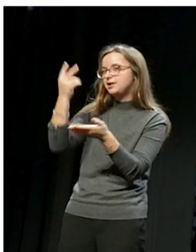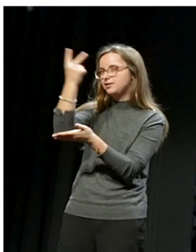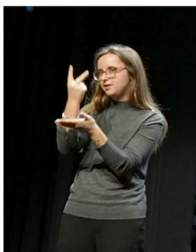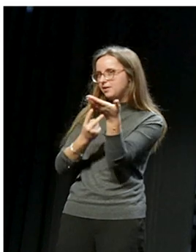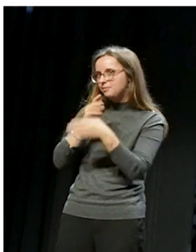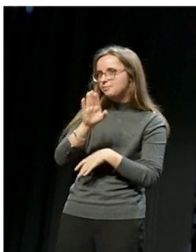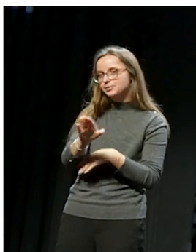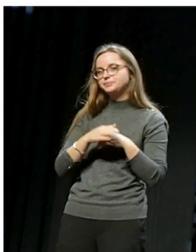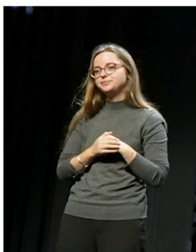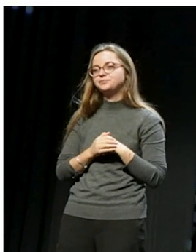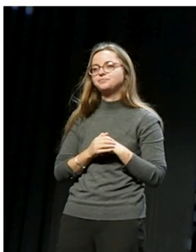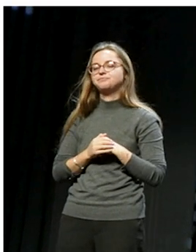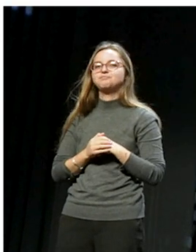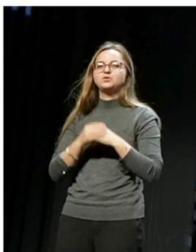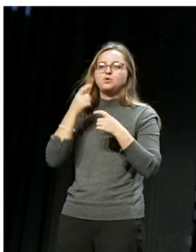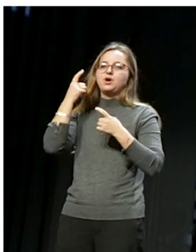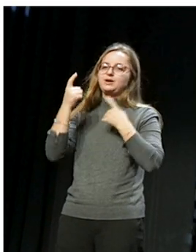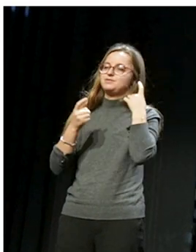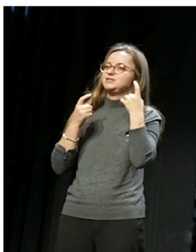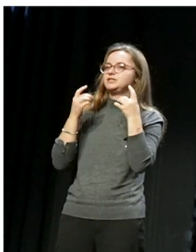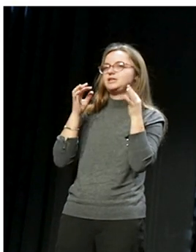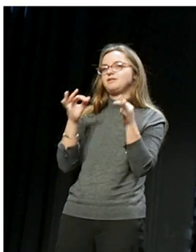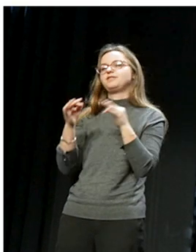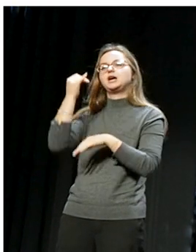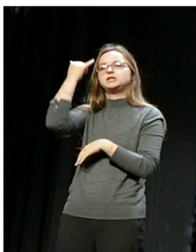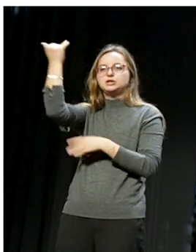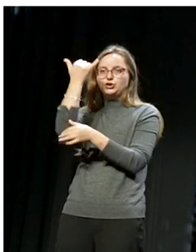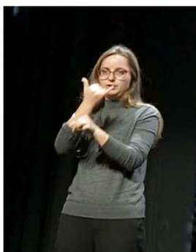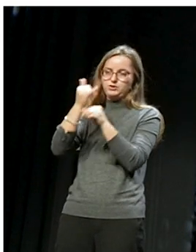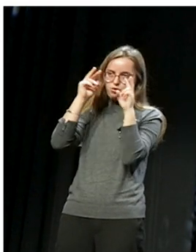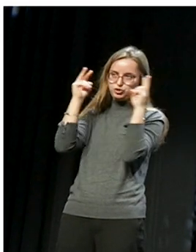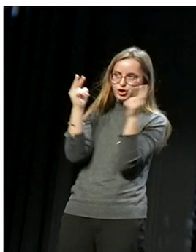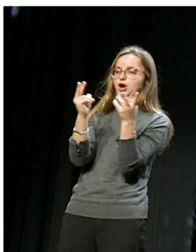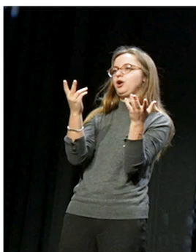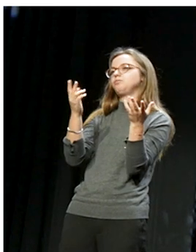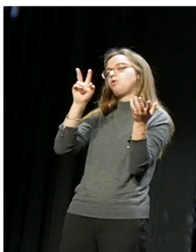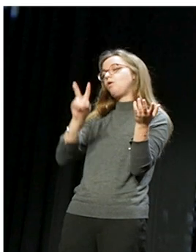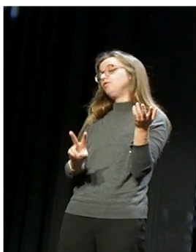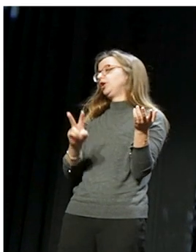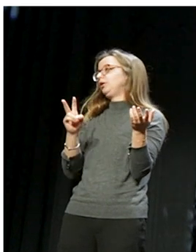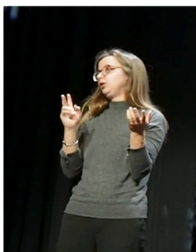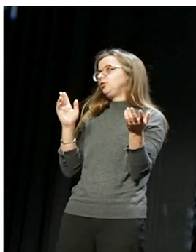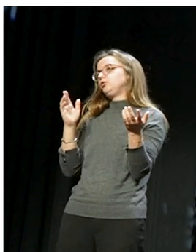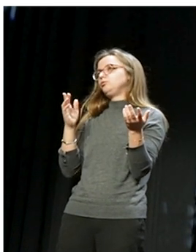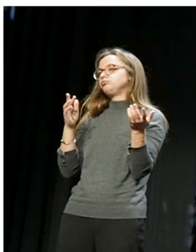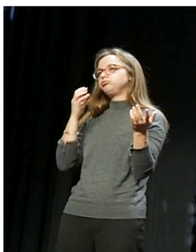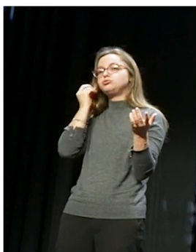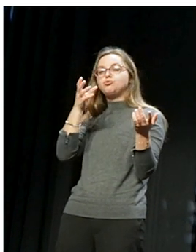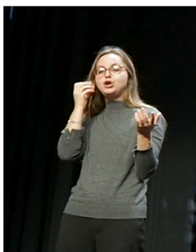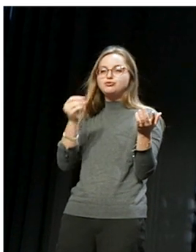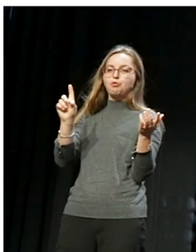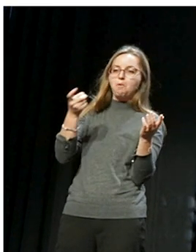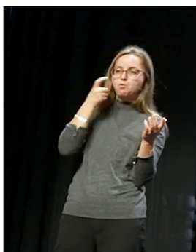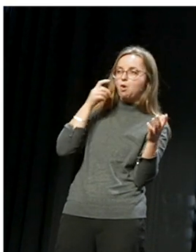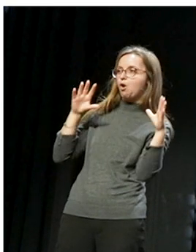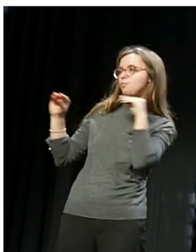L'idée, c'est vraiment de cadrer ce sujet-là sur les IA. Les IA, en général, on en parle et on en voit tous les jours à travers